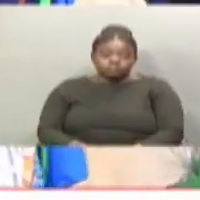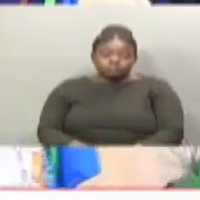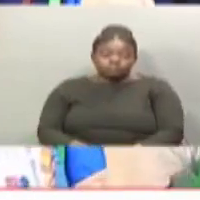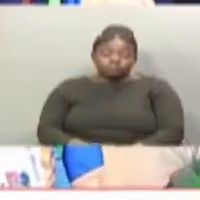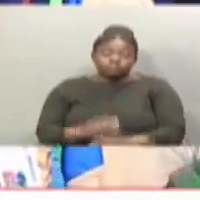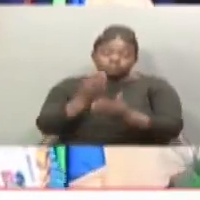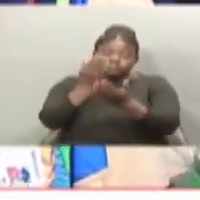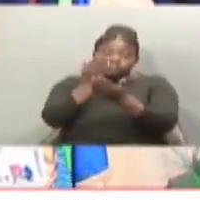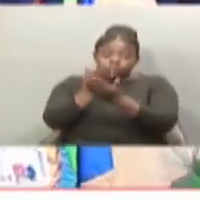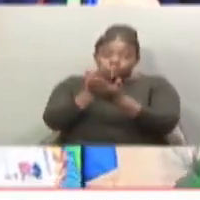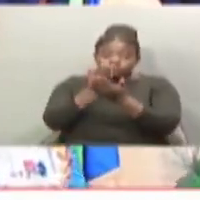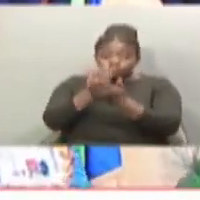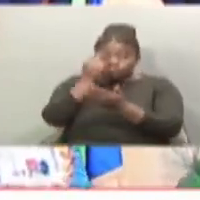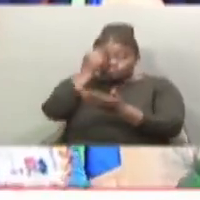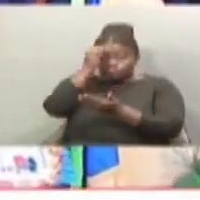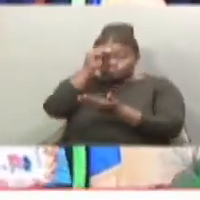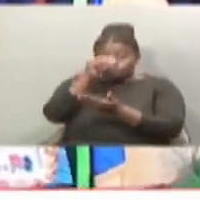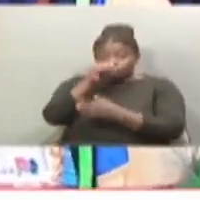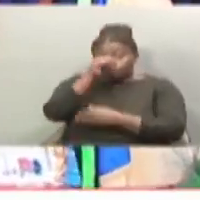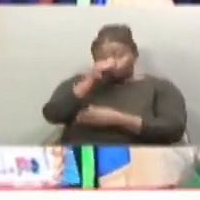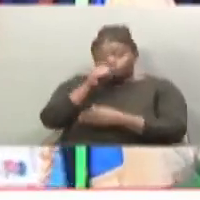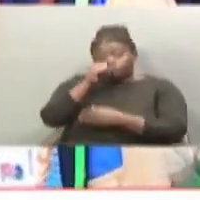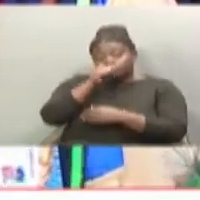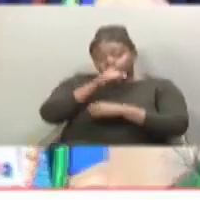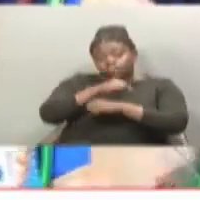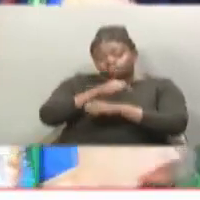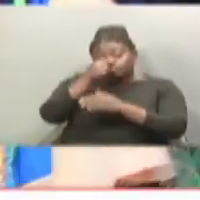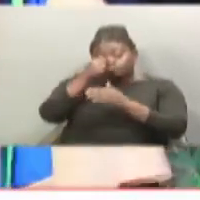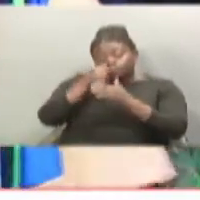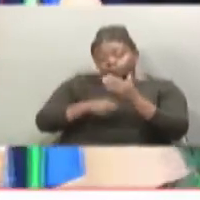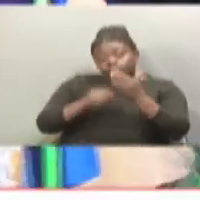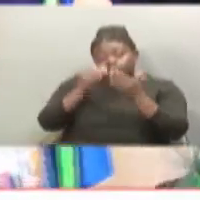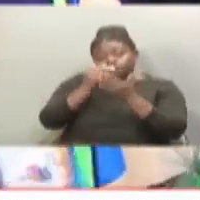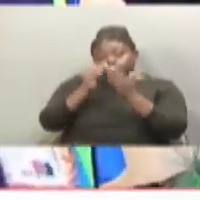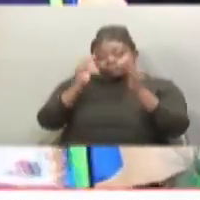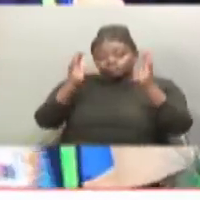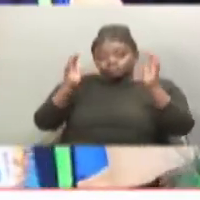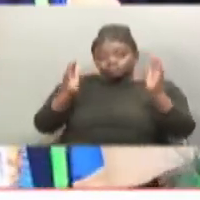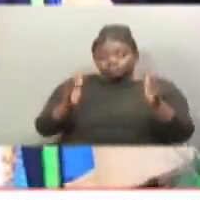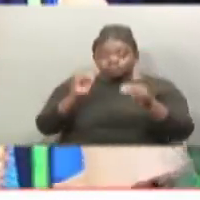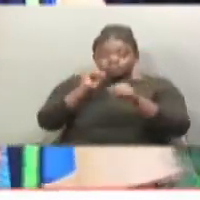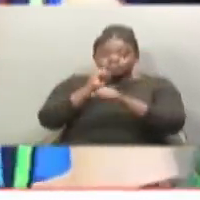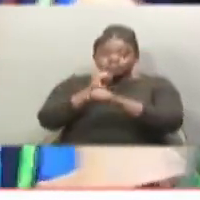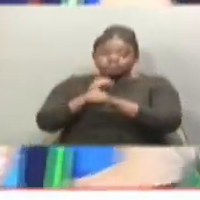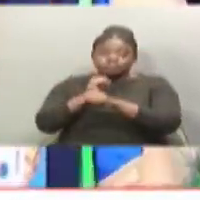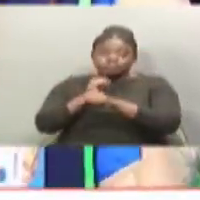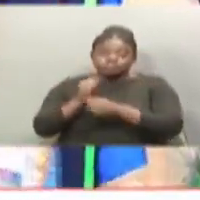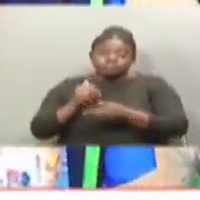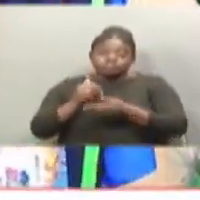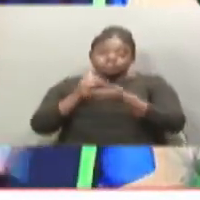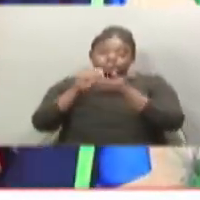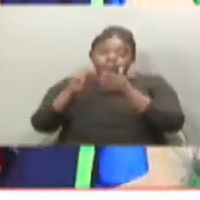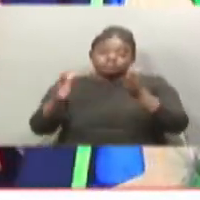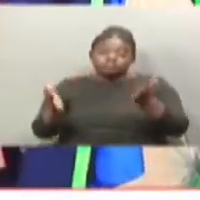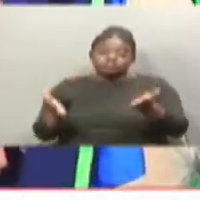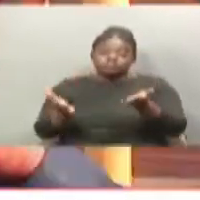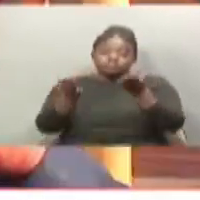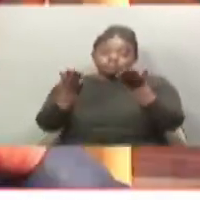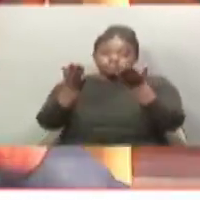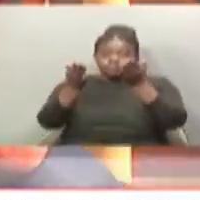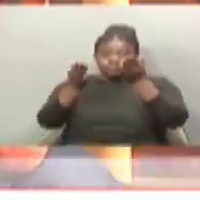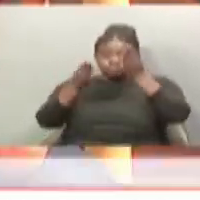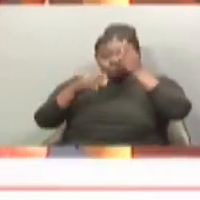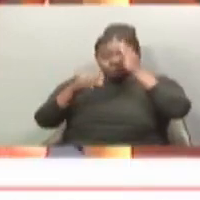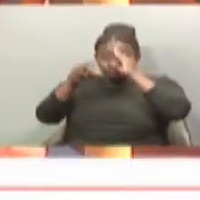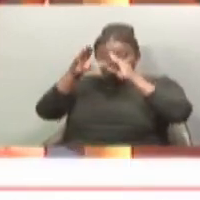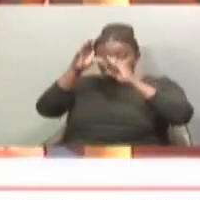Asabye gavumenti okukendeeza ku masomero g'obwannannyini omusolo kubanga kola kinene mu kugikwasizaako okutumbula ebyenjigiriza mu ggwanga.